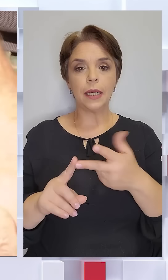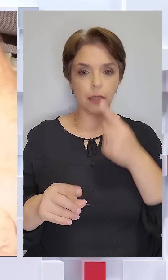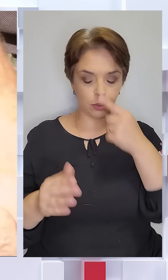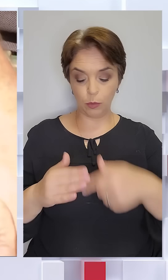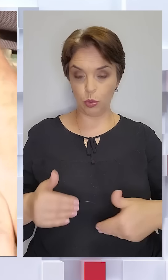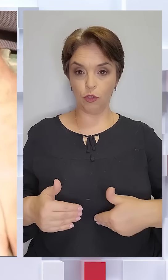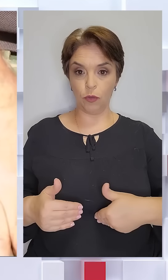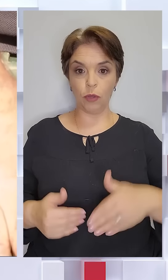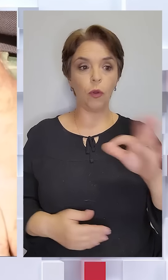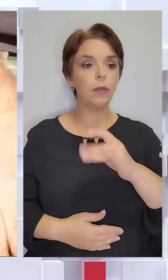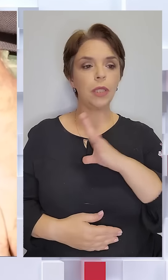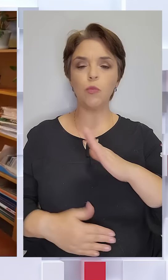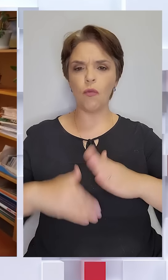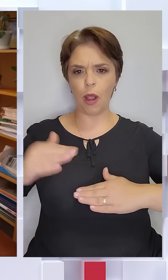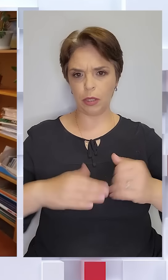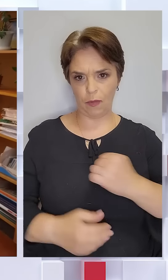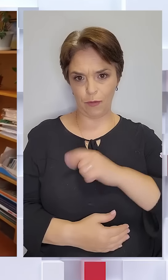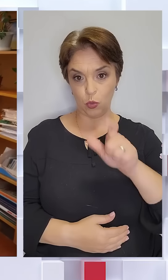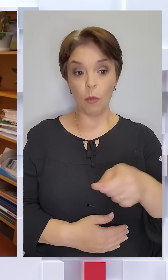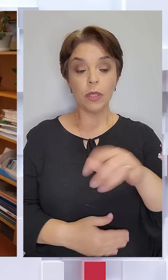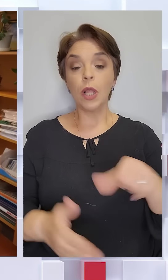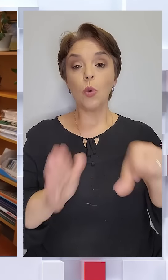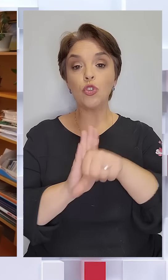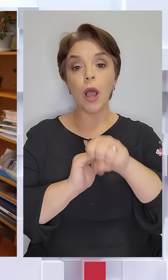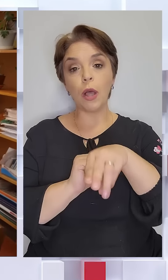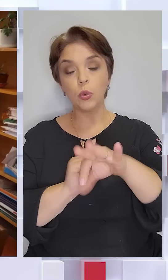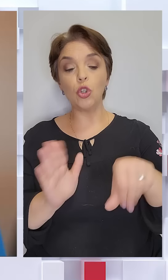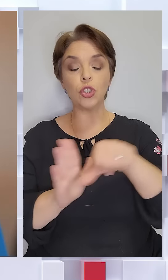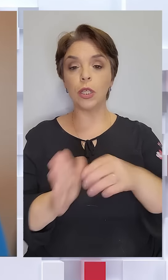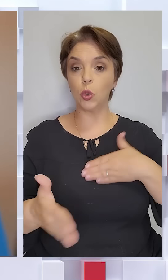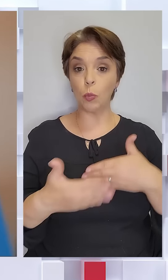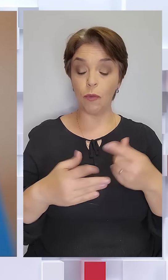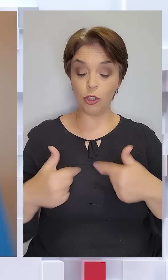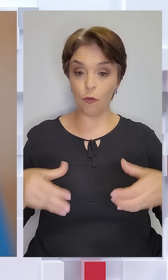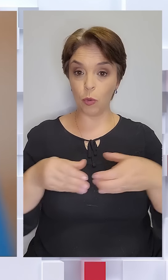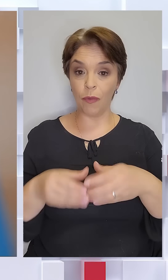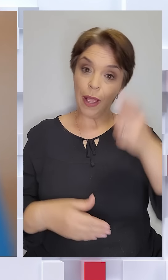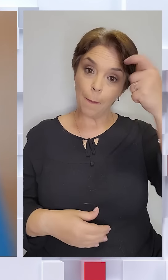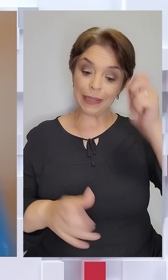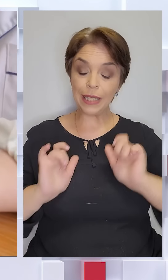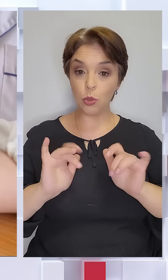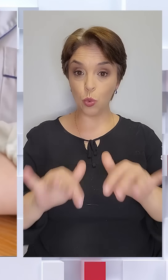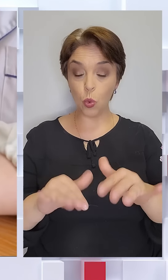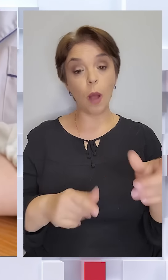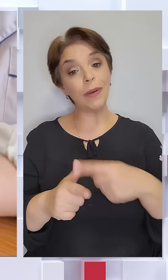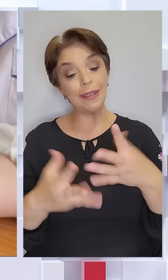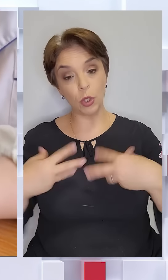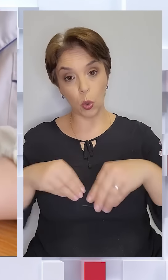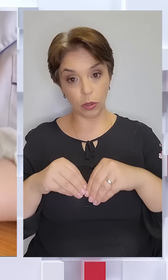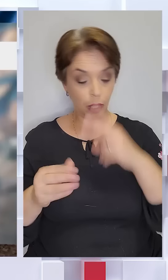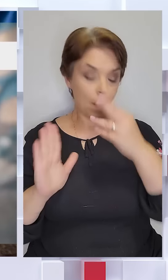живот. Володимир не був кадровим військовим, утім для учасників АТО, членів добровольчих формувань та партизанського руху або їхніх